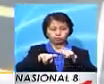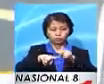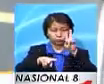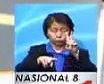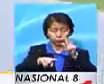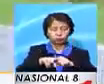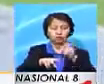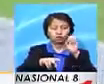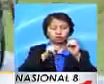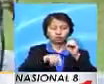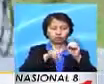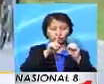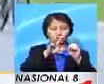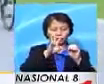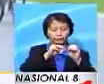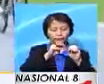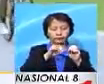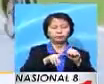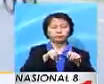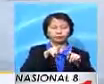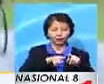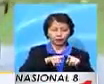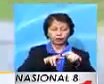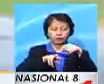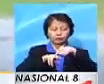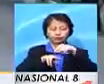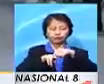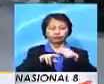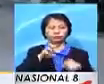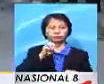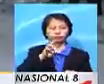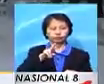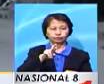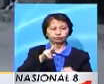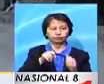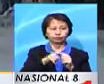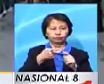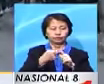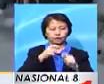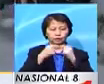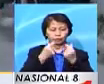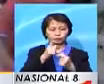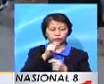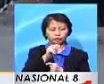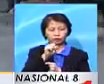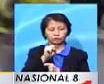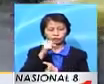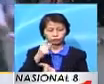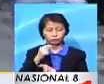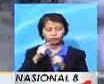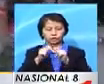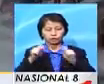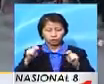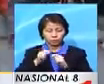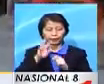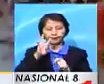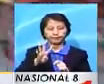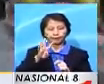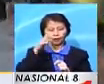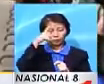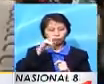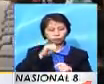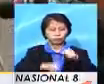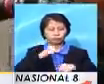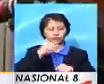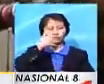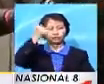ketinggalan 0.18 saat di belakang Nur Amirul Fakhruddin Marzuki dari pasukan TSG, tempat keempat untuk muncul